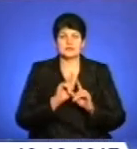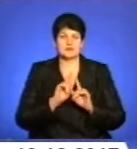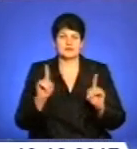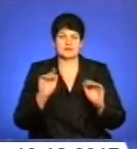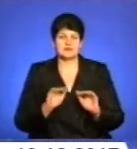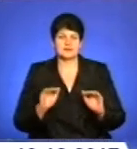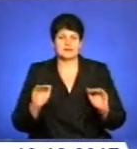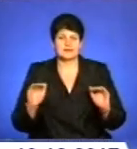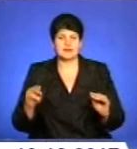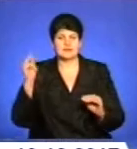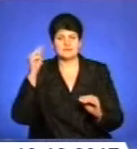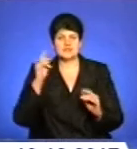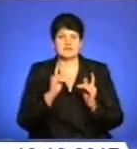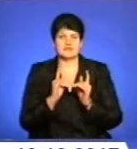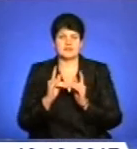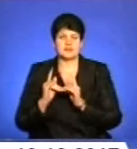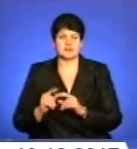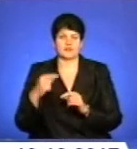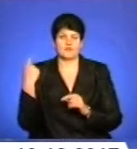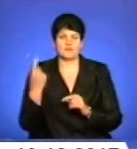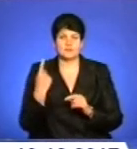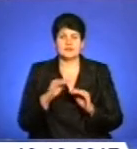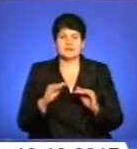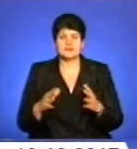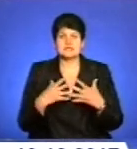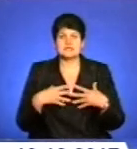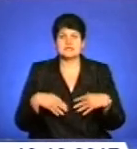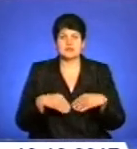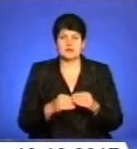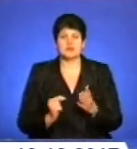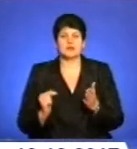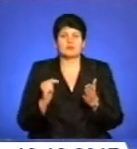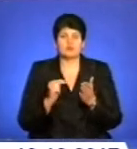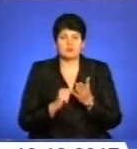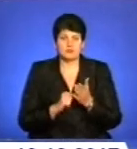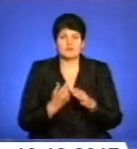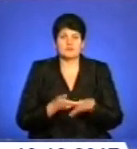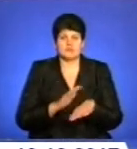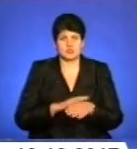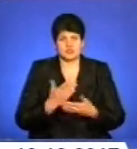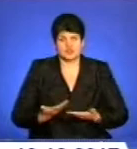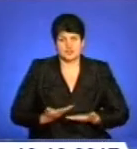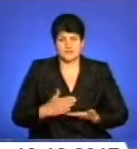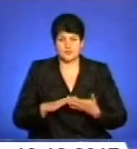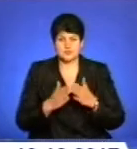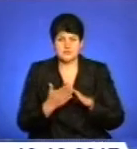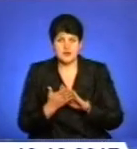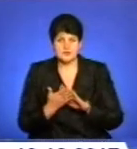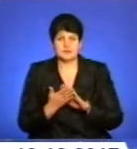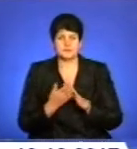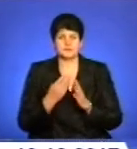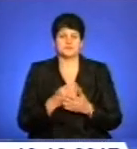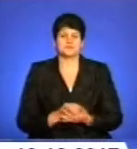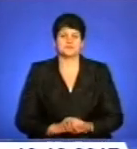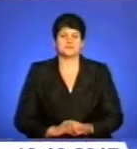дітей, які навчаються в інтернатних закладах області, та діти із сімей, які опинилися у складних життєвих обставинах. Детальніше у сюжеті